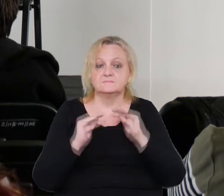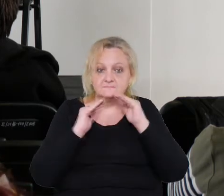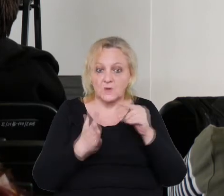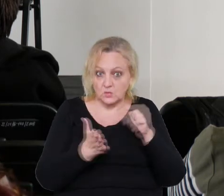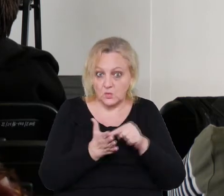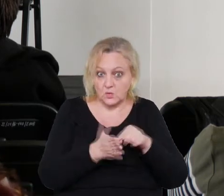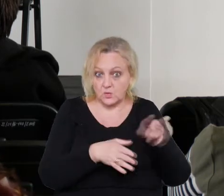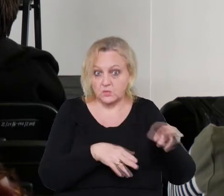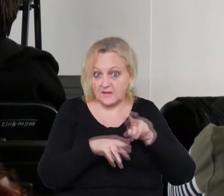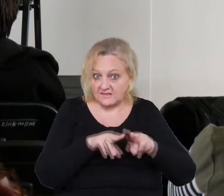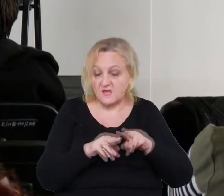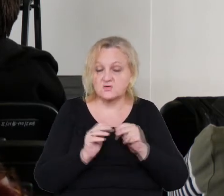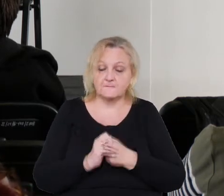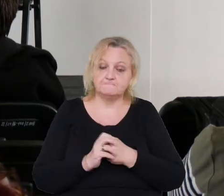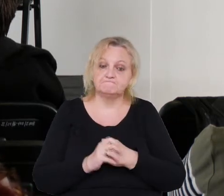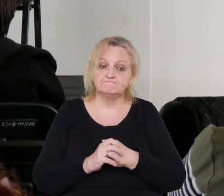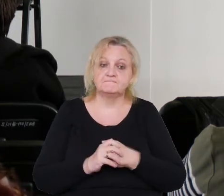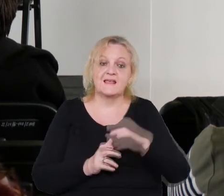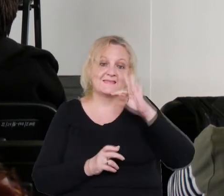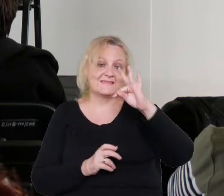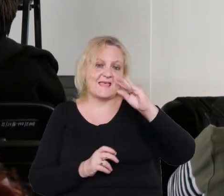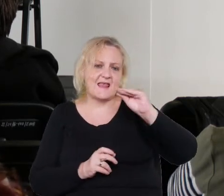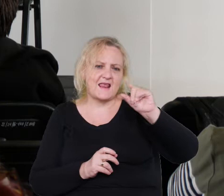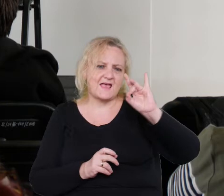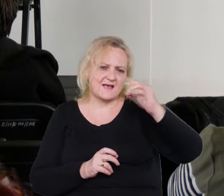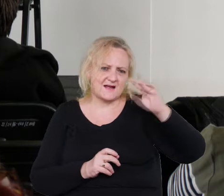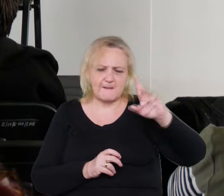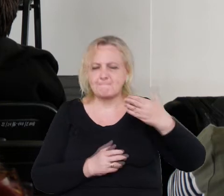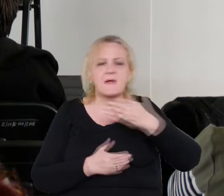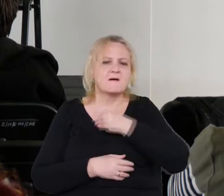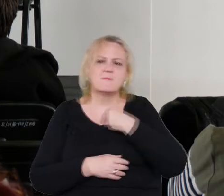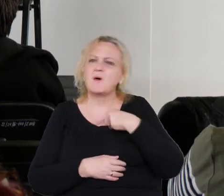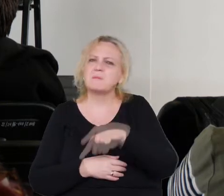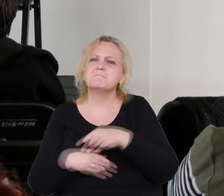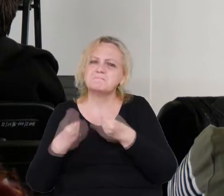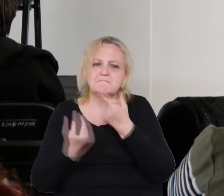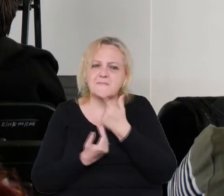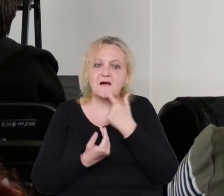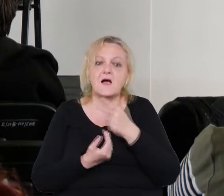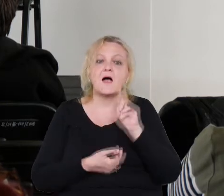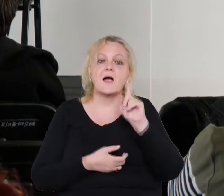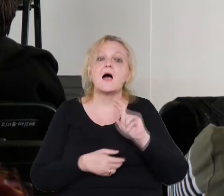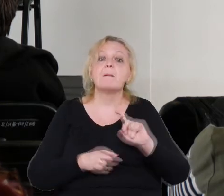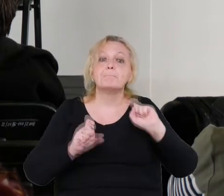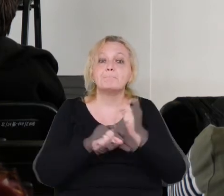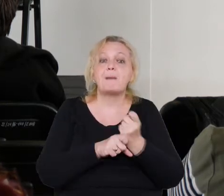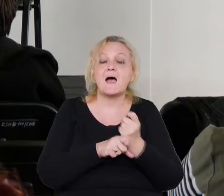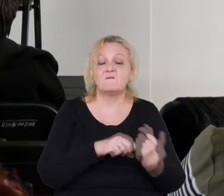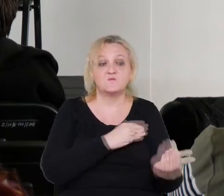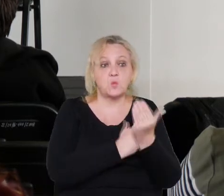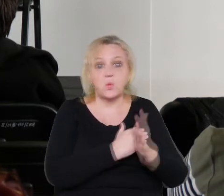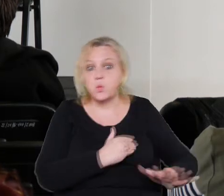tego telegram Jest takie aplikacją która w Polsce nie jest zbytnio rozwinięta Natomiast w krajach wschodnich jest w